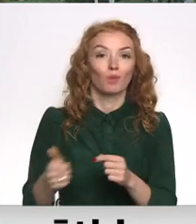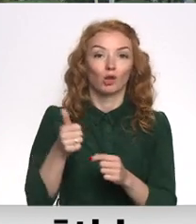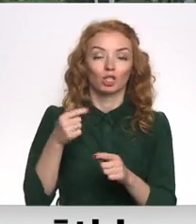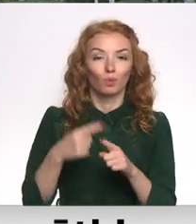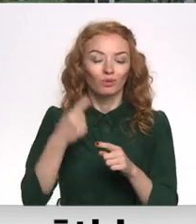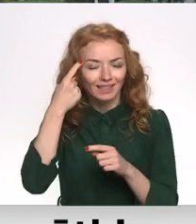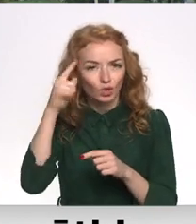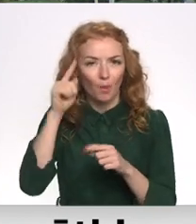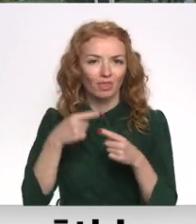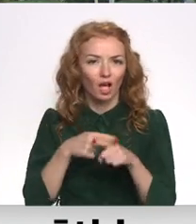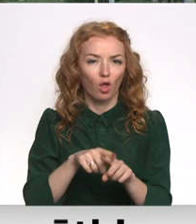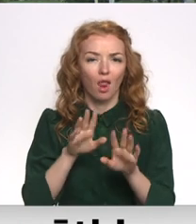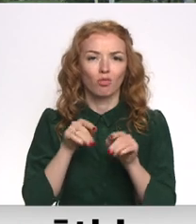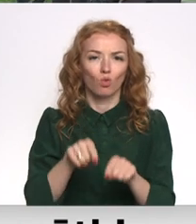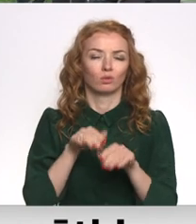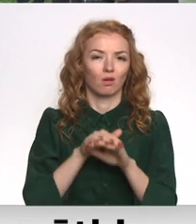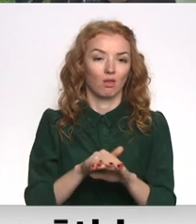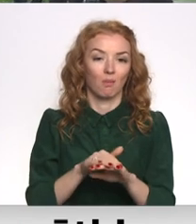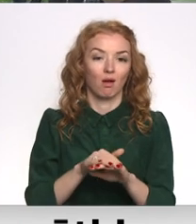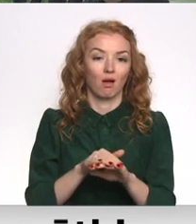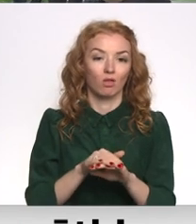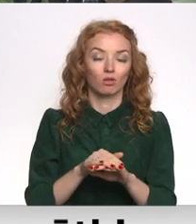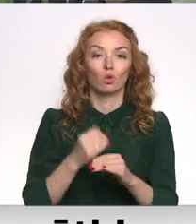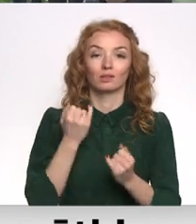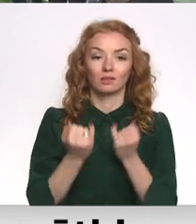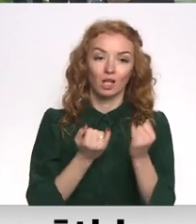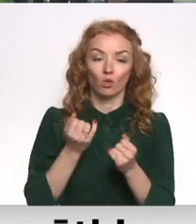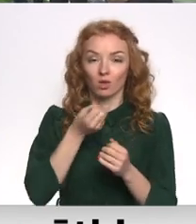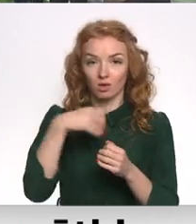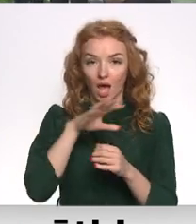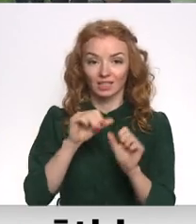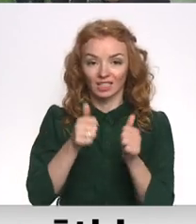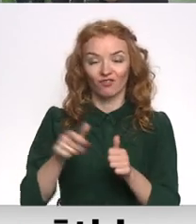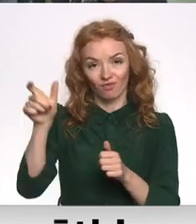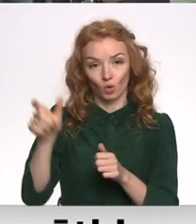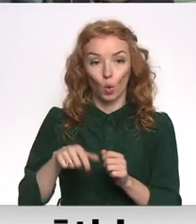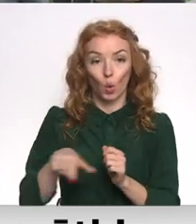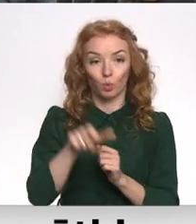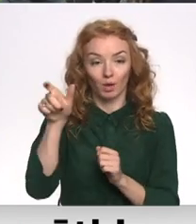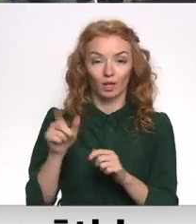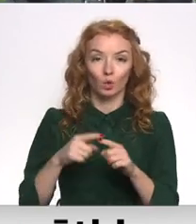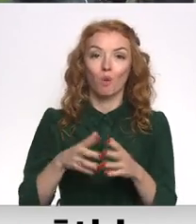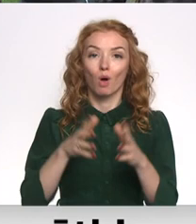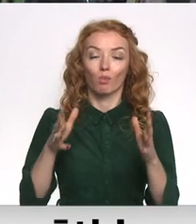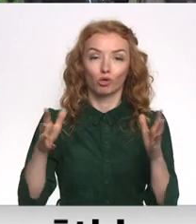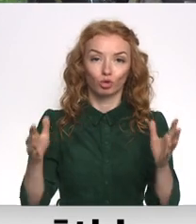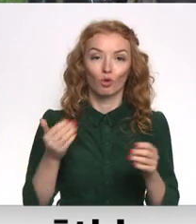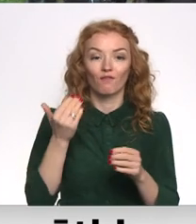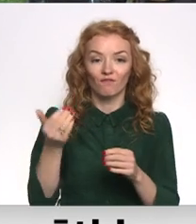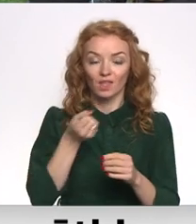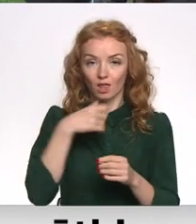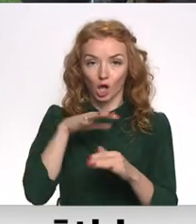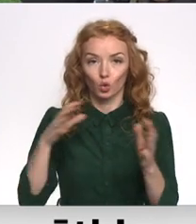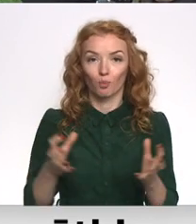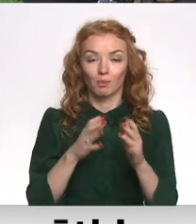izdomāt tehnoloģiju, lai tās saglabātos. Godinot Dobeles dārza izveidotāju Pēteru Upīti un paplašinot Pēteru Upīšu